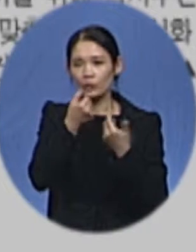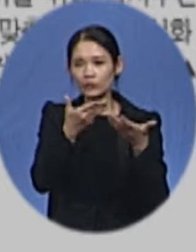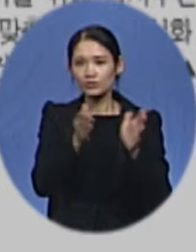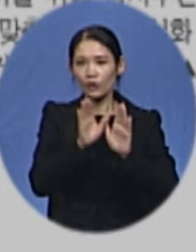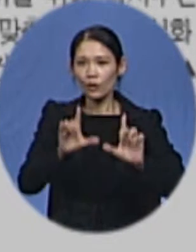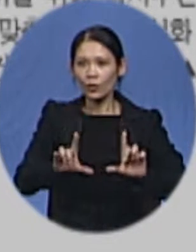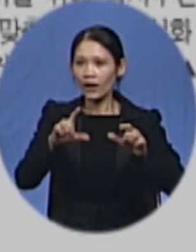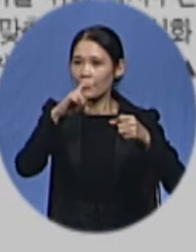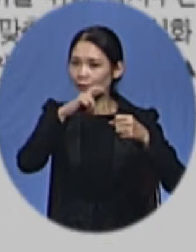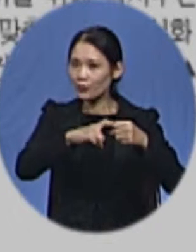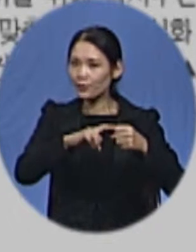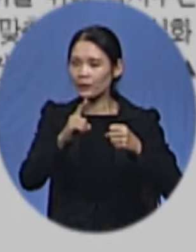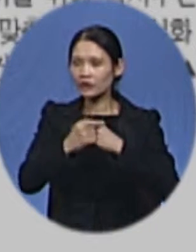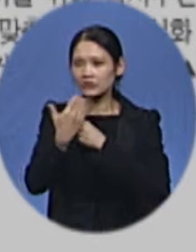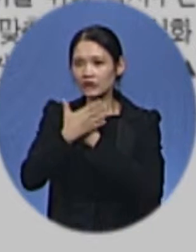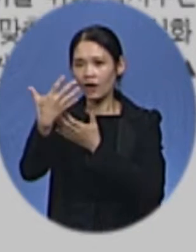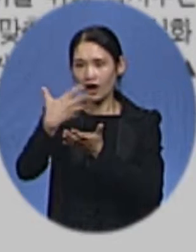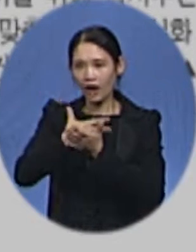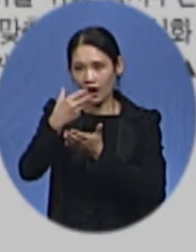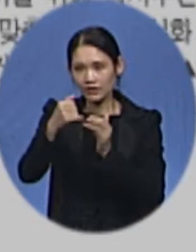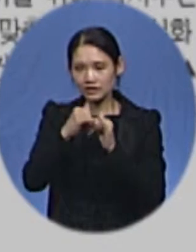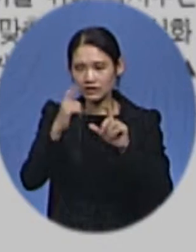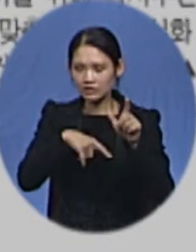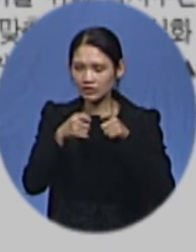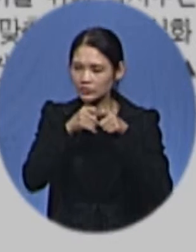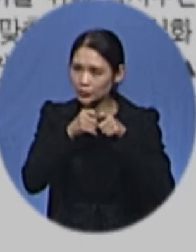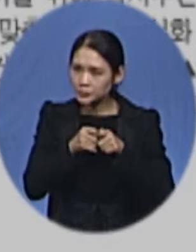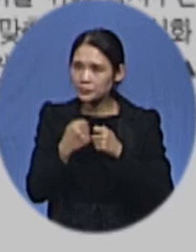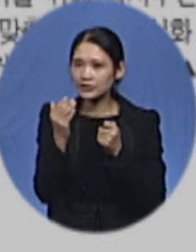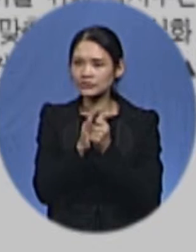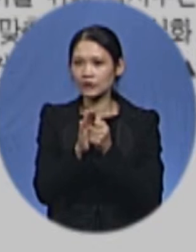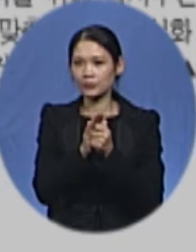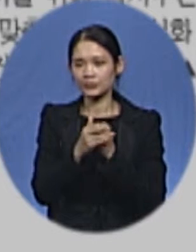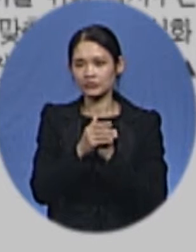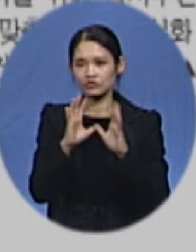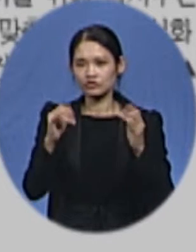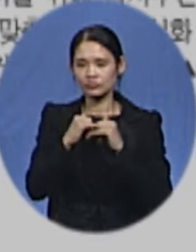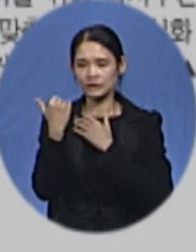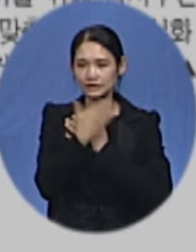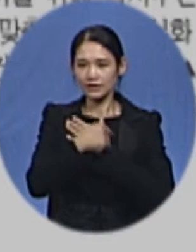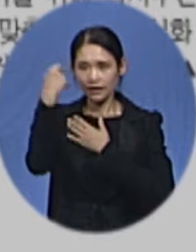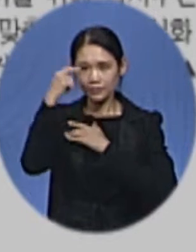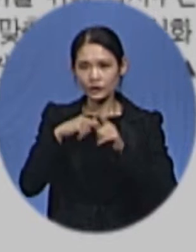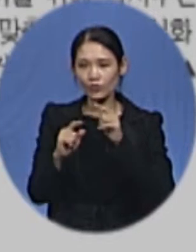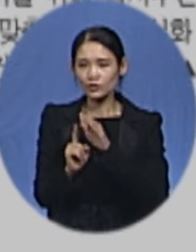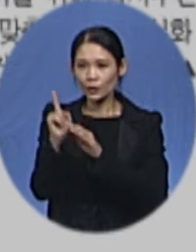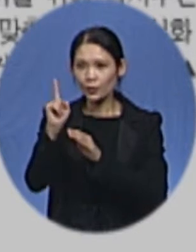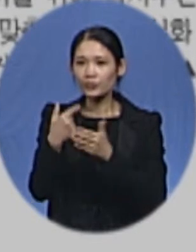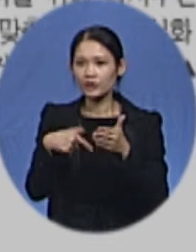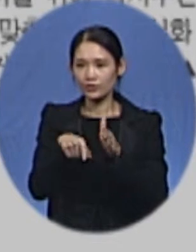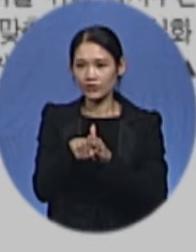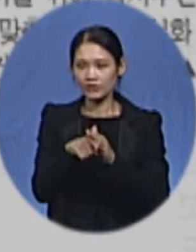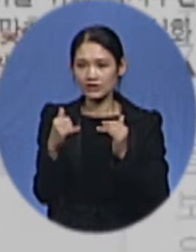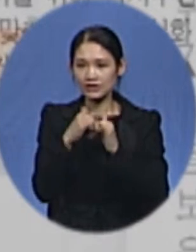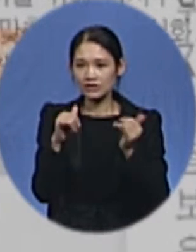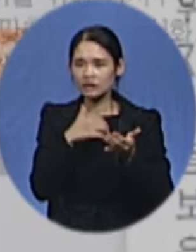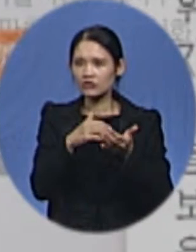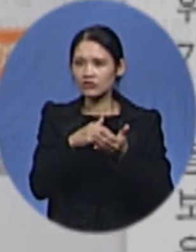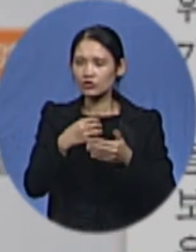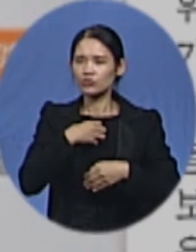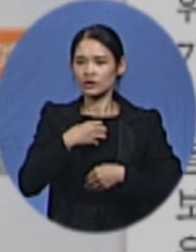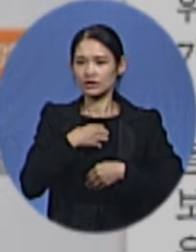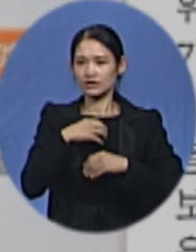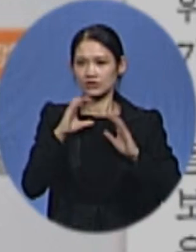복지부는 올해 목표를 수요자 중심의 촘촘한 서비스로 국민 체감도를 높이고 인구 위기에 따른 저출산 해소